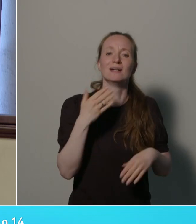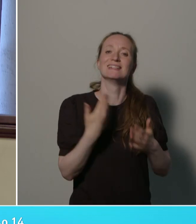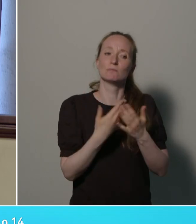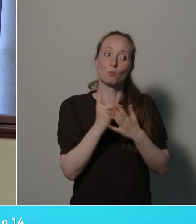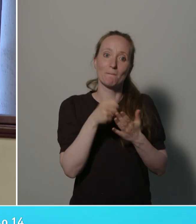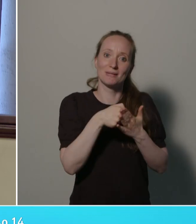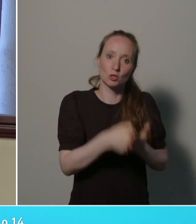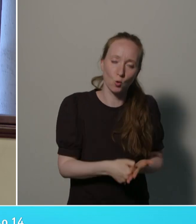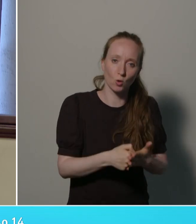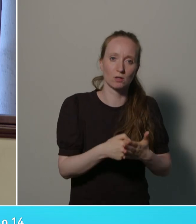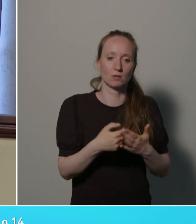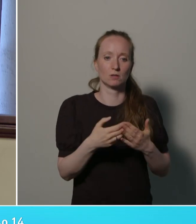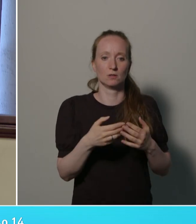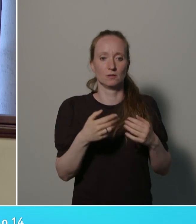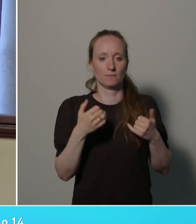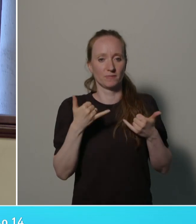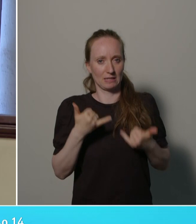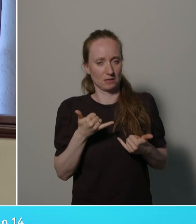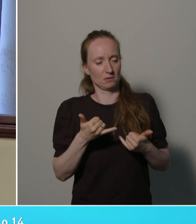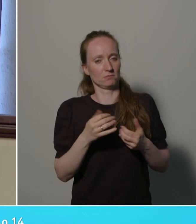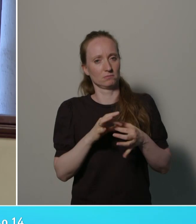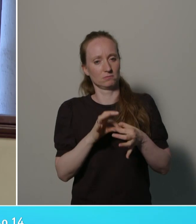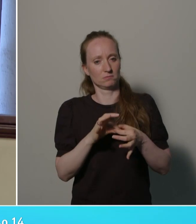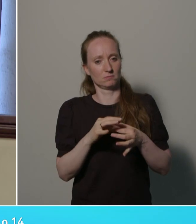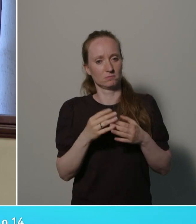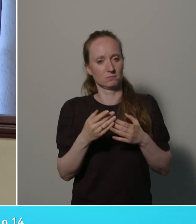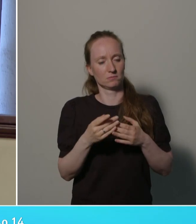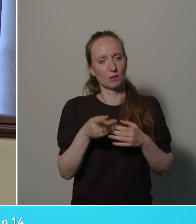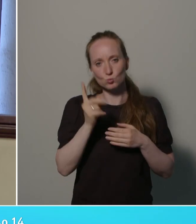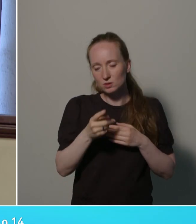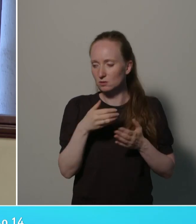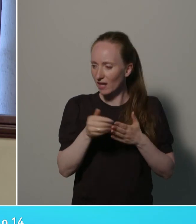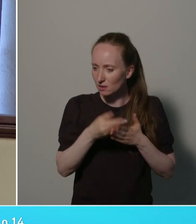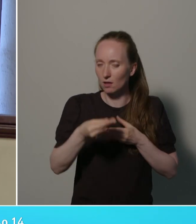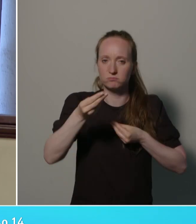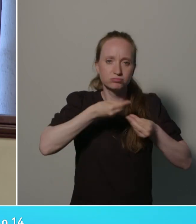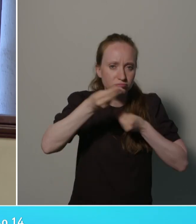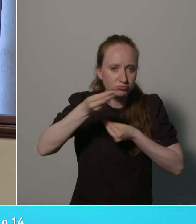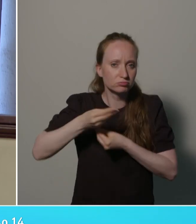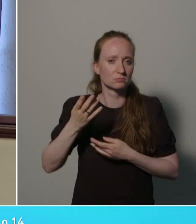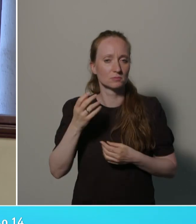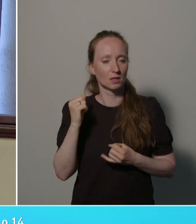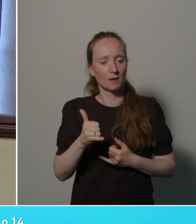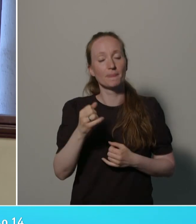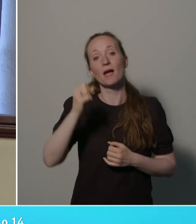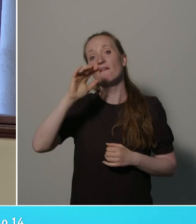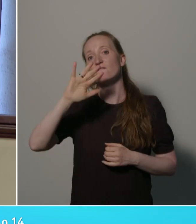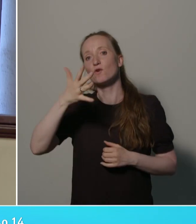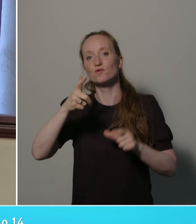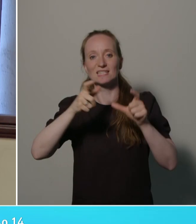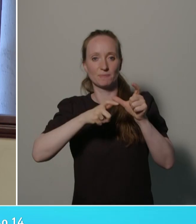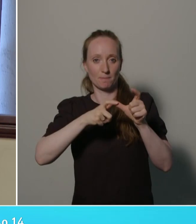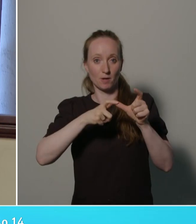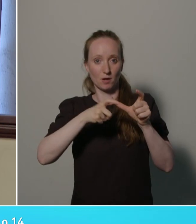mal dahingehend bewerten, dass man sich mit den Kolleginnen und Kollegen noch ein bisschen unterhält. Am 5.9. wird es dann eine